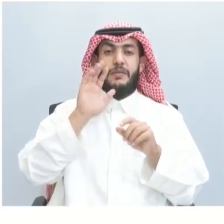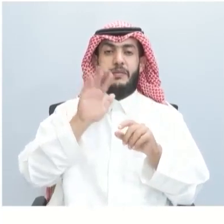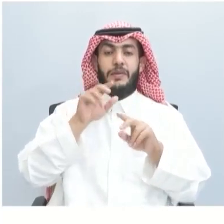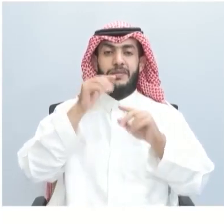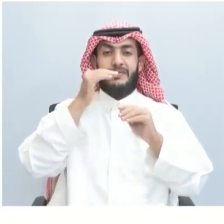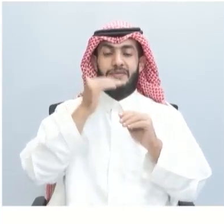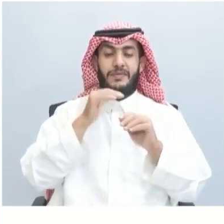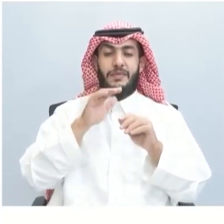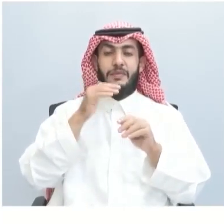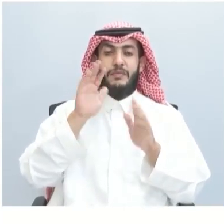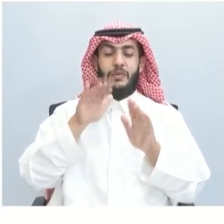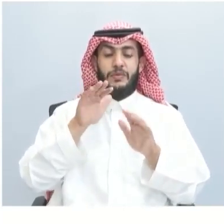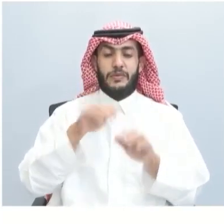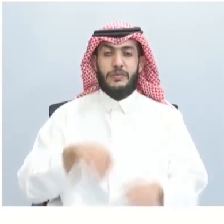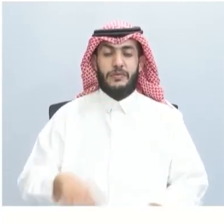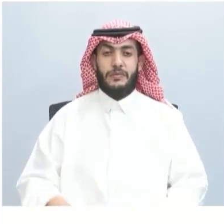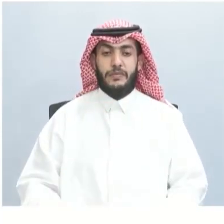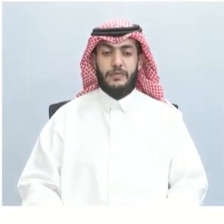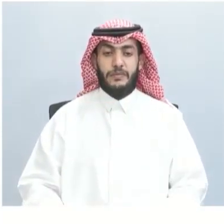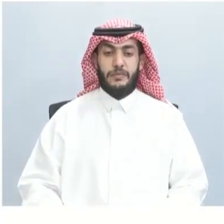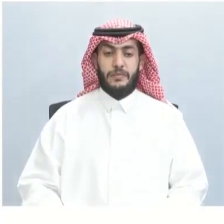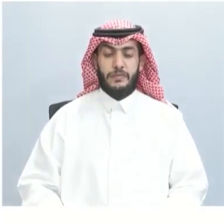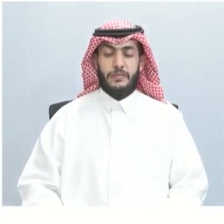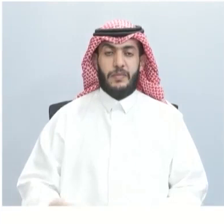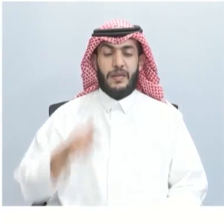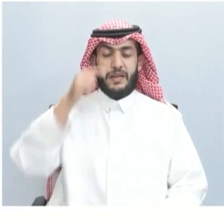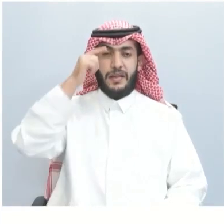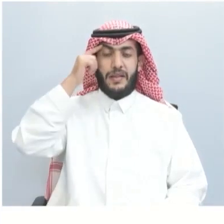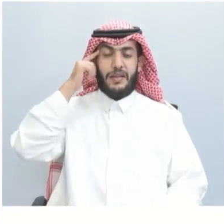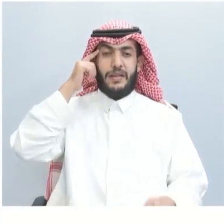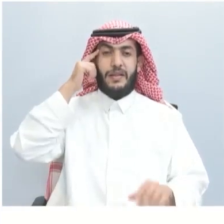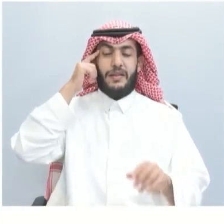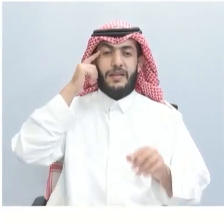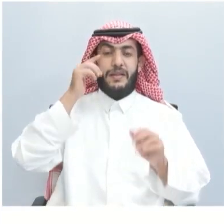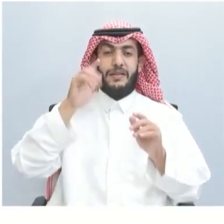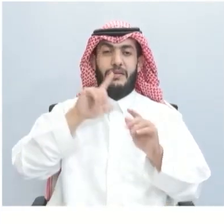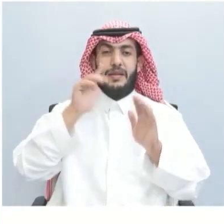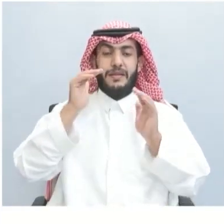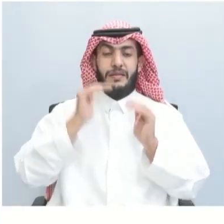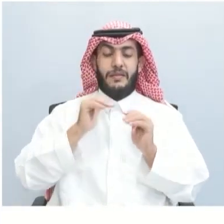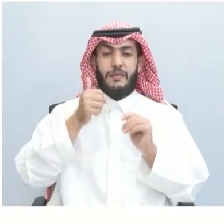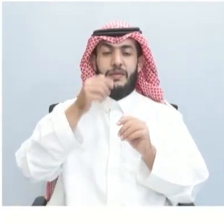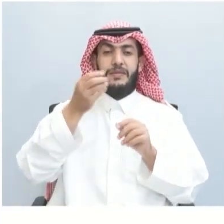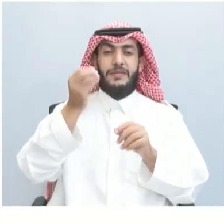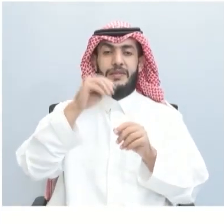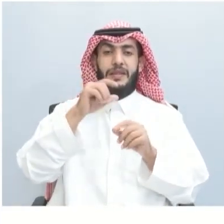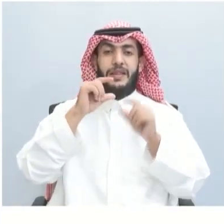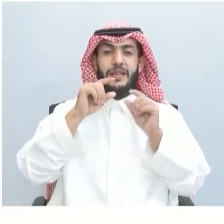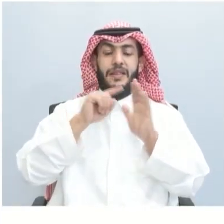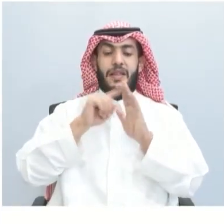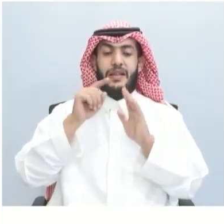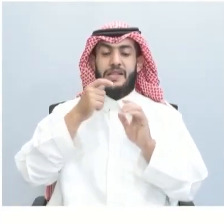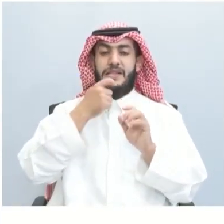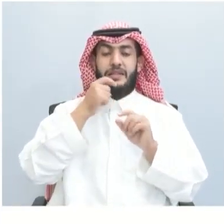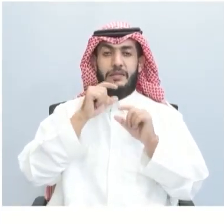القائمه منيو كما في الشكل السابق اما اذا كان حجمها اقل من 700 يتم استدعاء داله